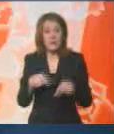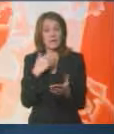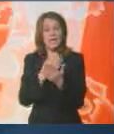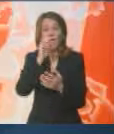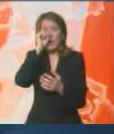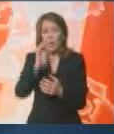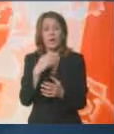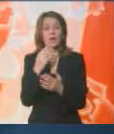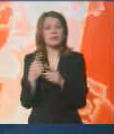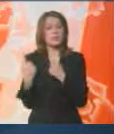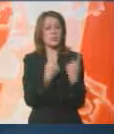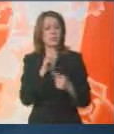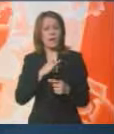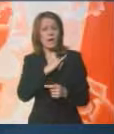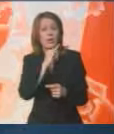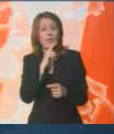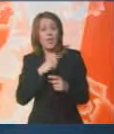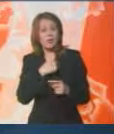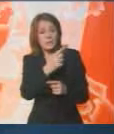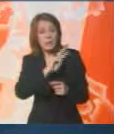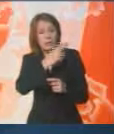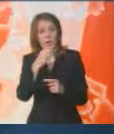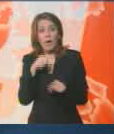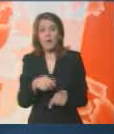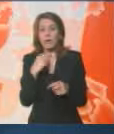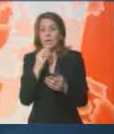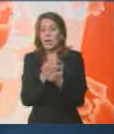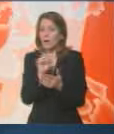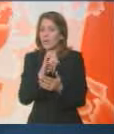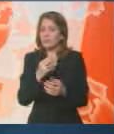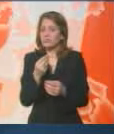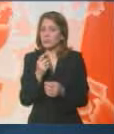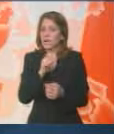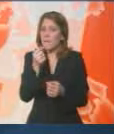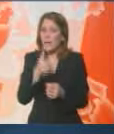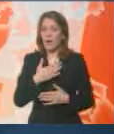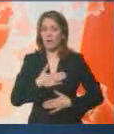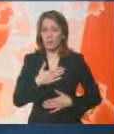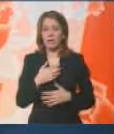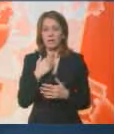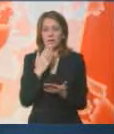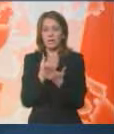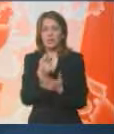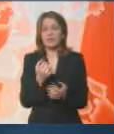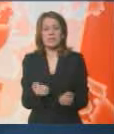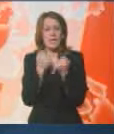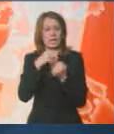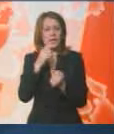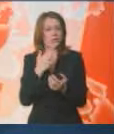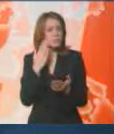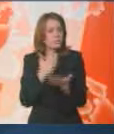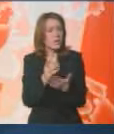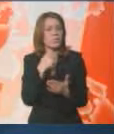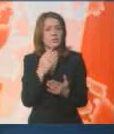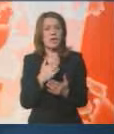gore situaciji nego naše kolege iz regiona. Ovo bi bilo nešto što ne bi bilo ni malo prijatno i katastrofalno. To je teška reč, ali zaista bi se tako